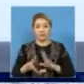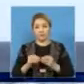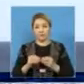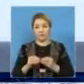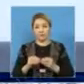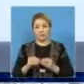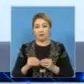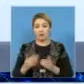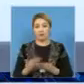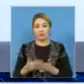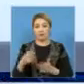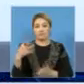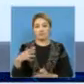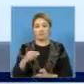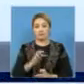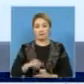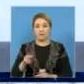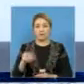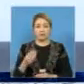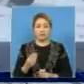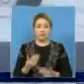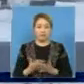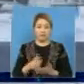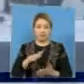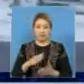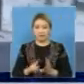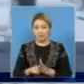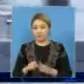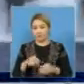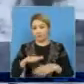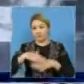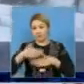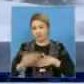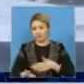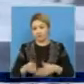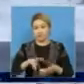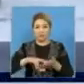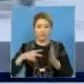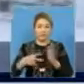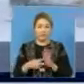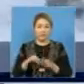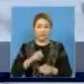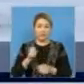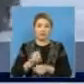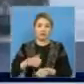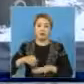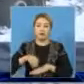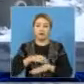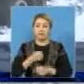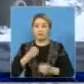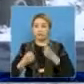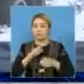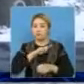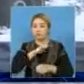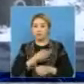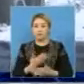стоимостью около 40 миллиардов тенге. И здесь подрядчики явно отстают от намеченного плана. Аким области поручил усилить мобилизационные